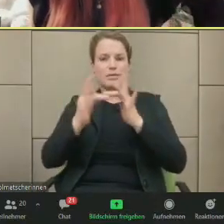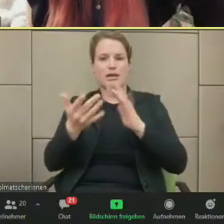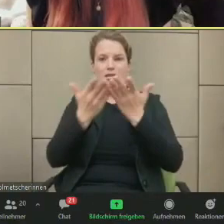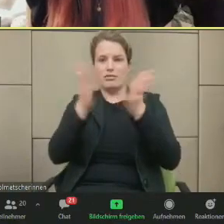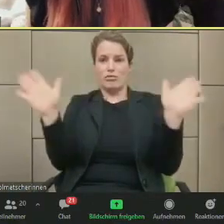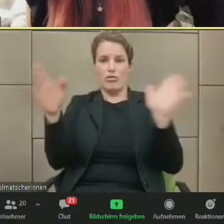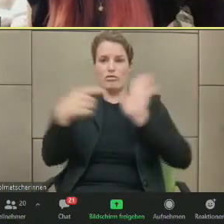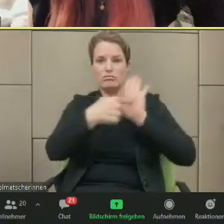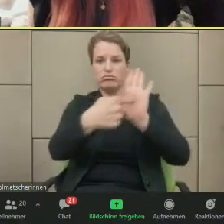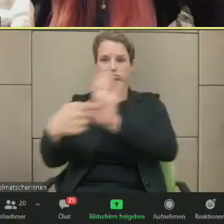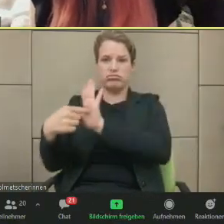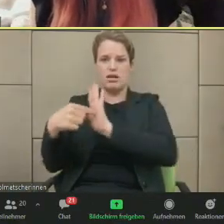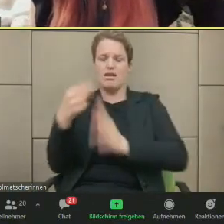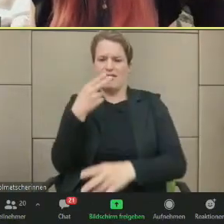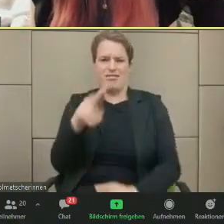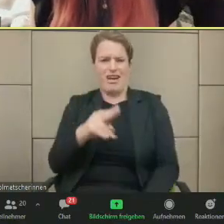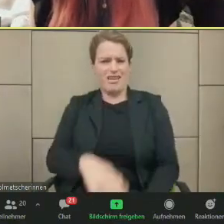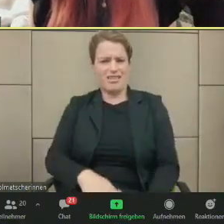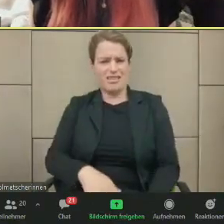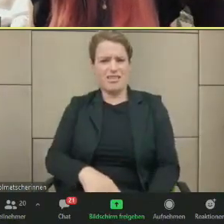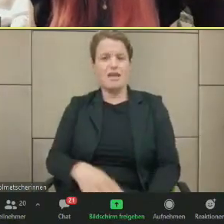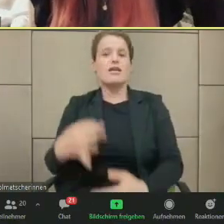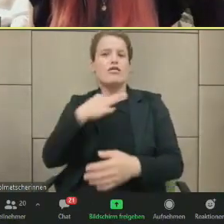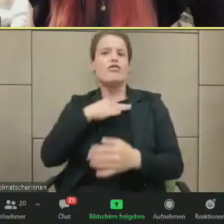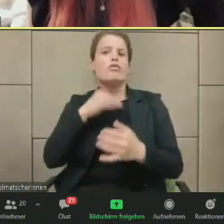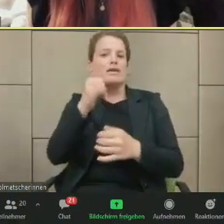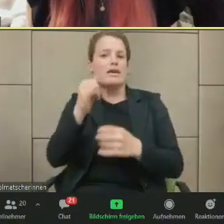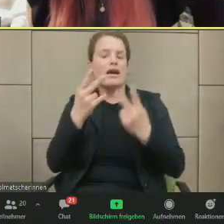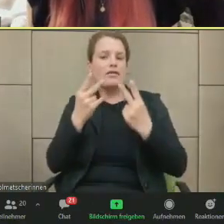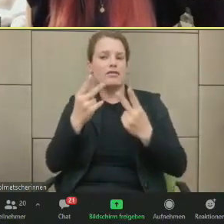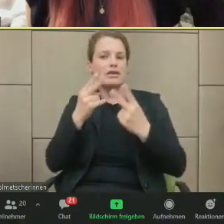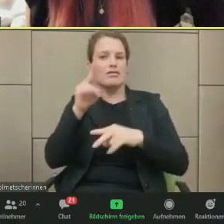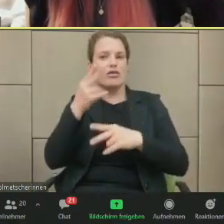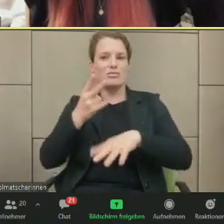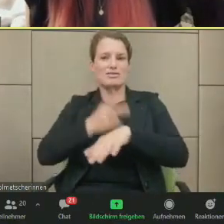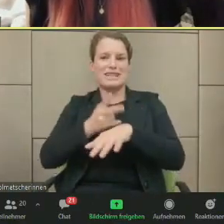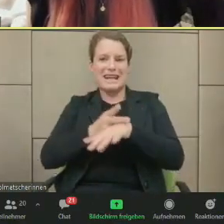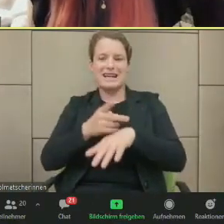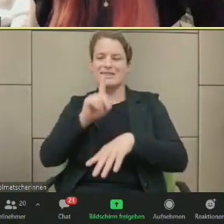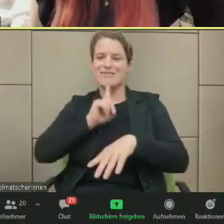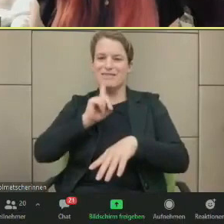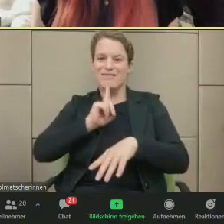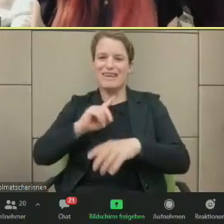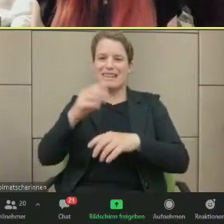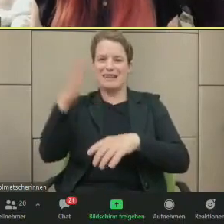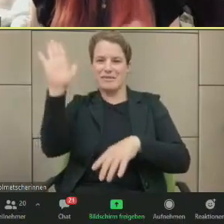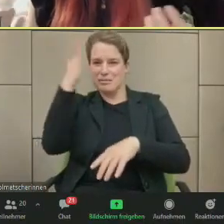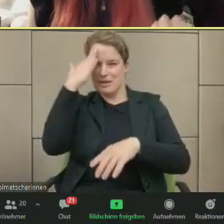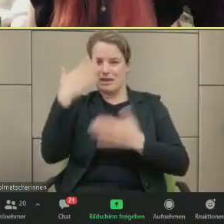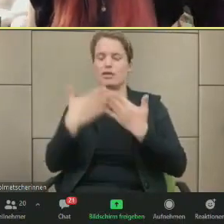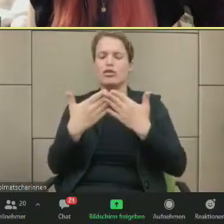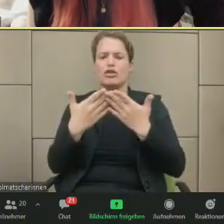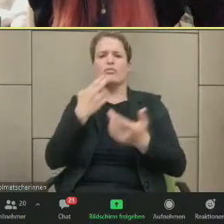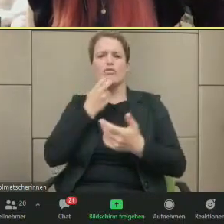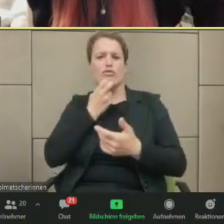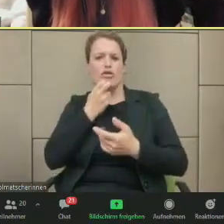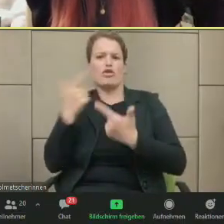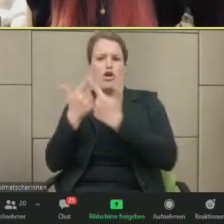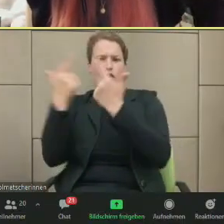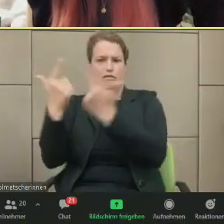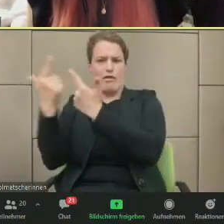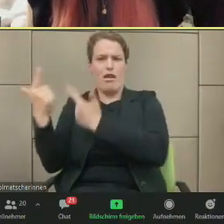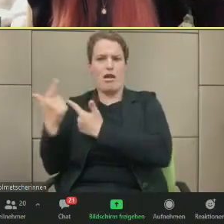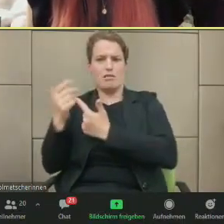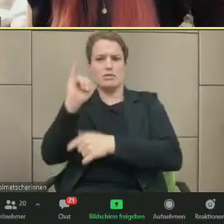war das ein Anliegen, weil ich wollte einfach über diese unbekannte Krankheit aufklären. Aber es wird auch nicht,